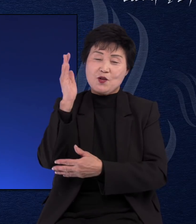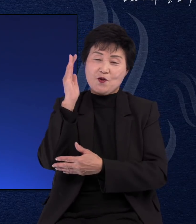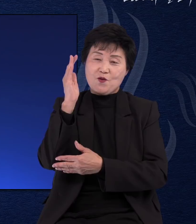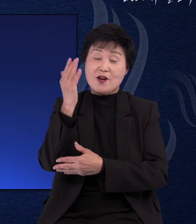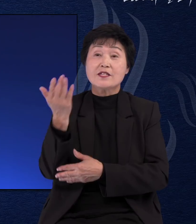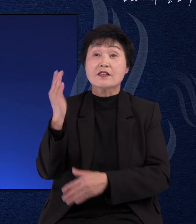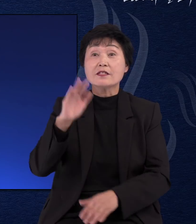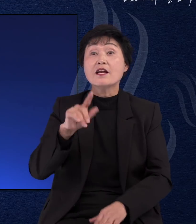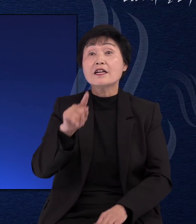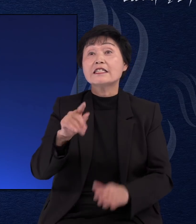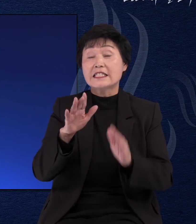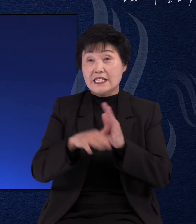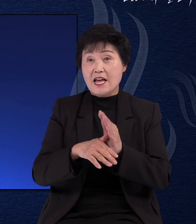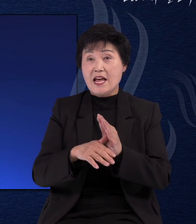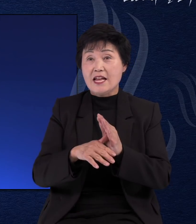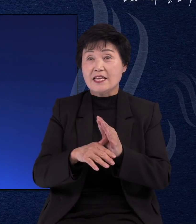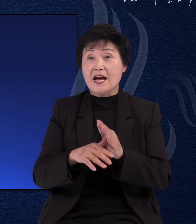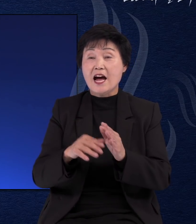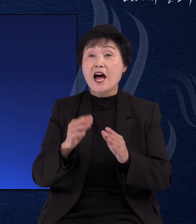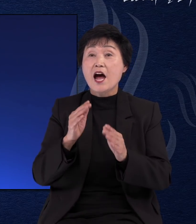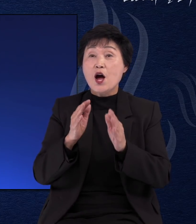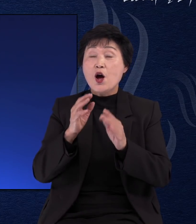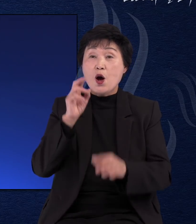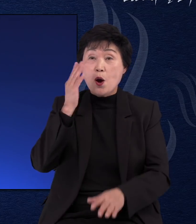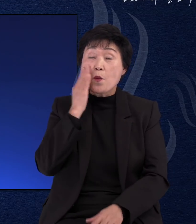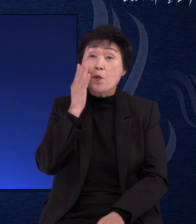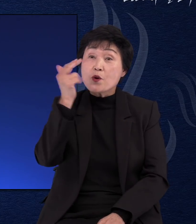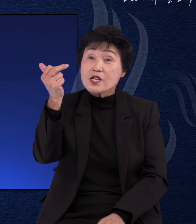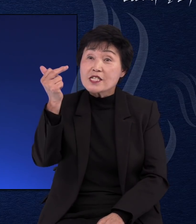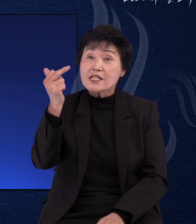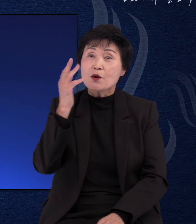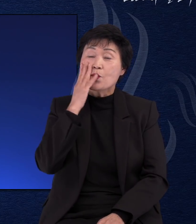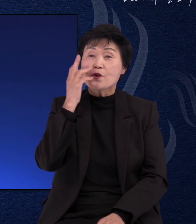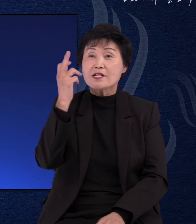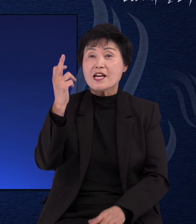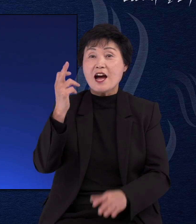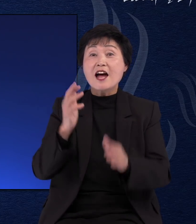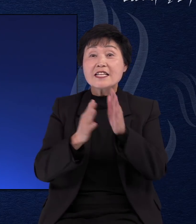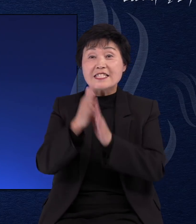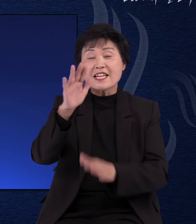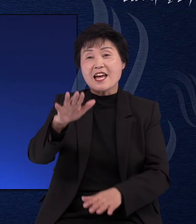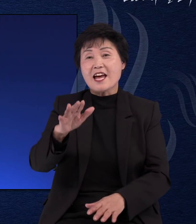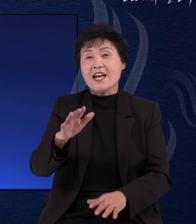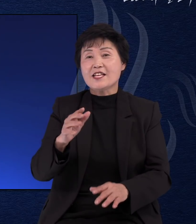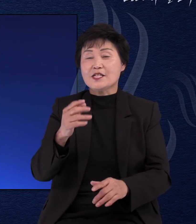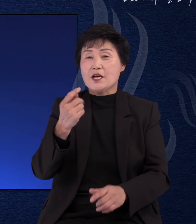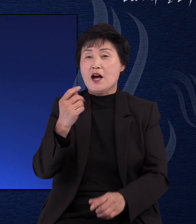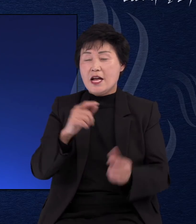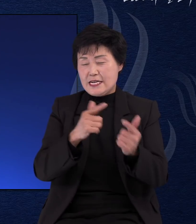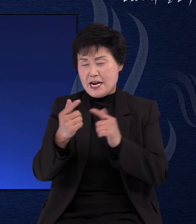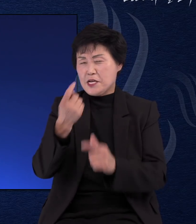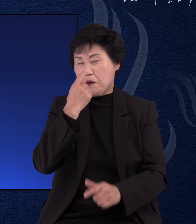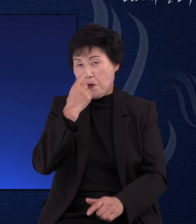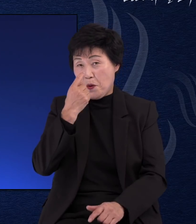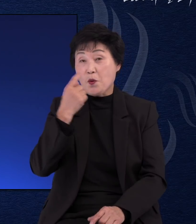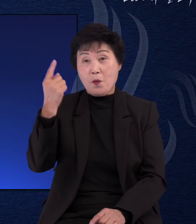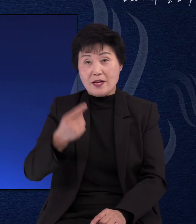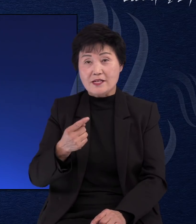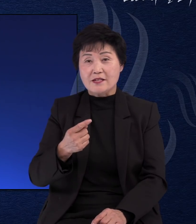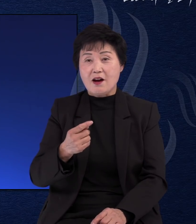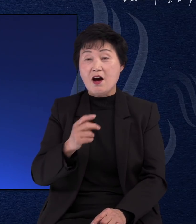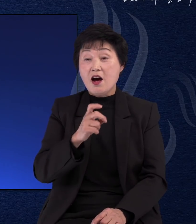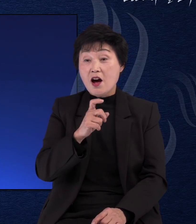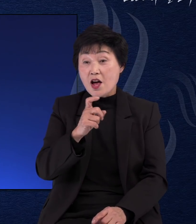나가서 신문물을 다 배워와가지고 10몇 명 중고등부 학생들을 앉혀놓고 앉아봐라 앉아봐라 하고 찬양을